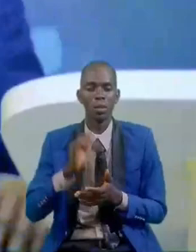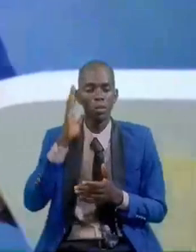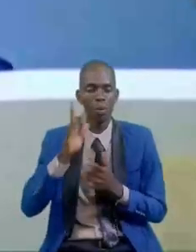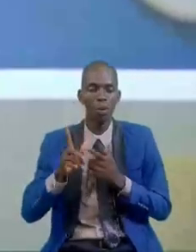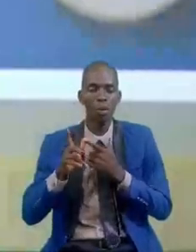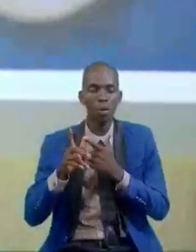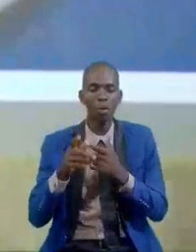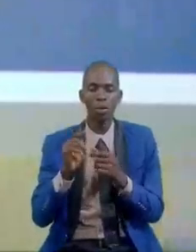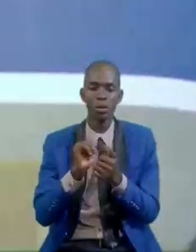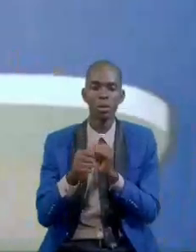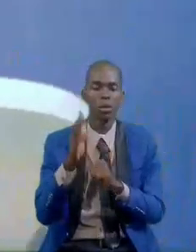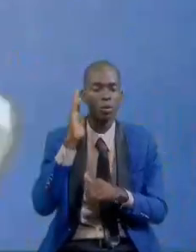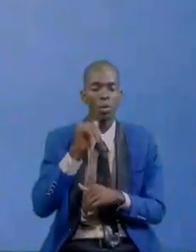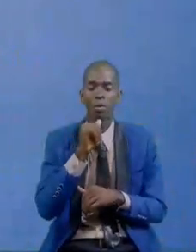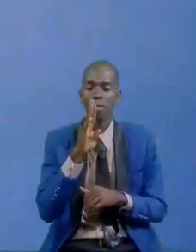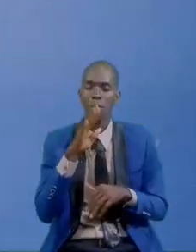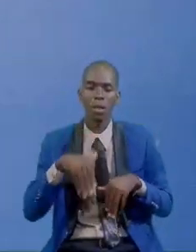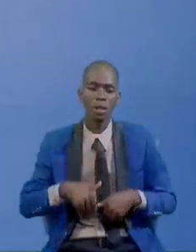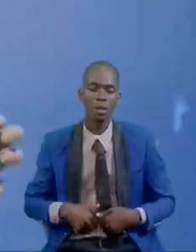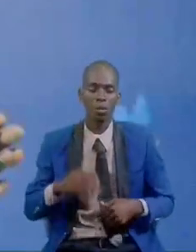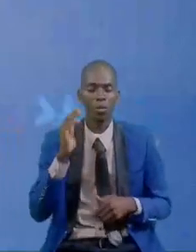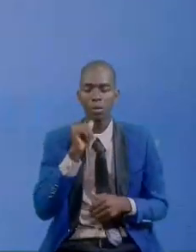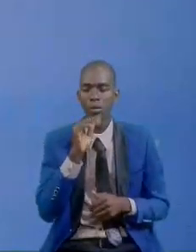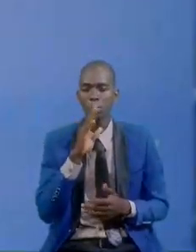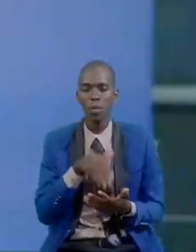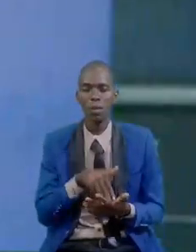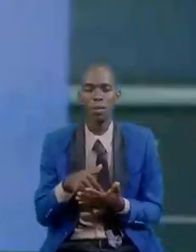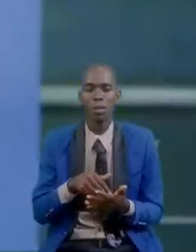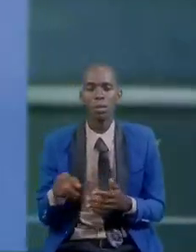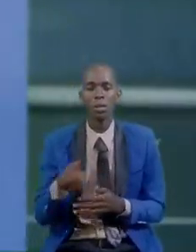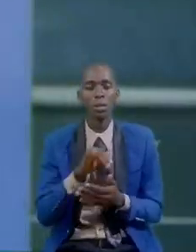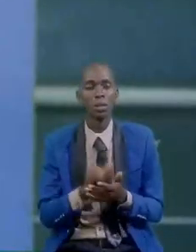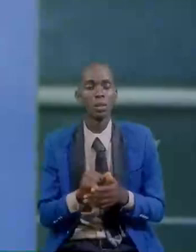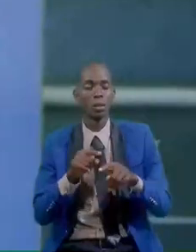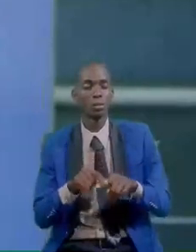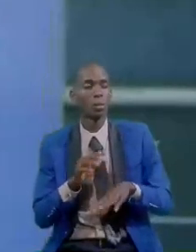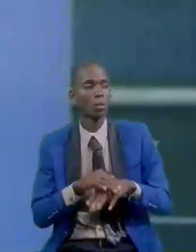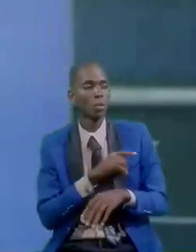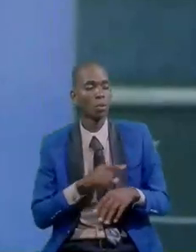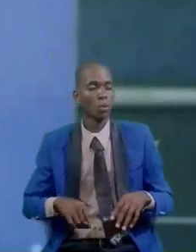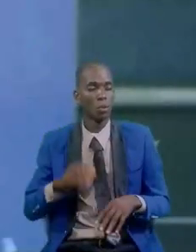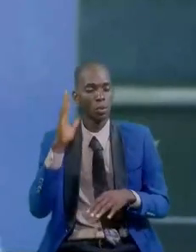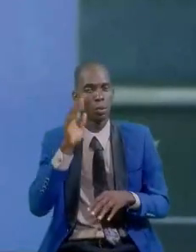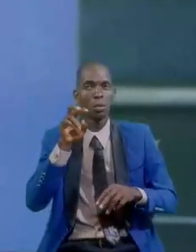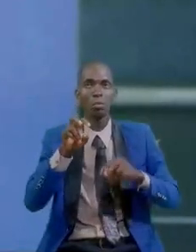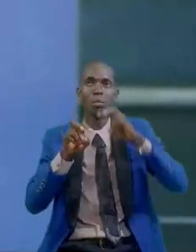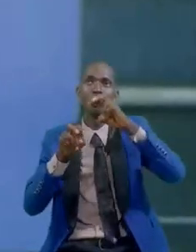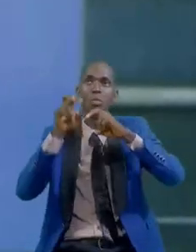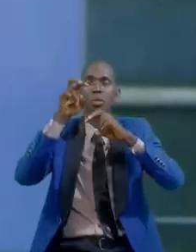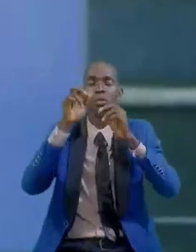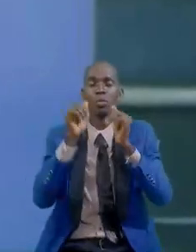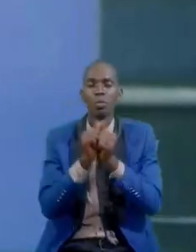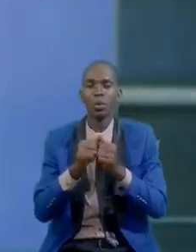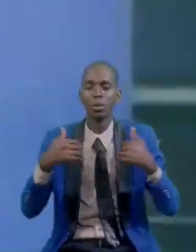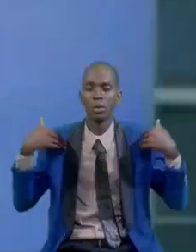pourra courir. Je ne serai pas fatigué. Je ne serai pas épuisé. Ceux qui se confient à l'Éternel prennent leur vol